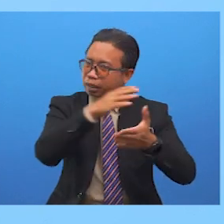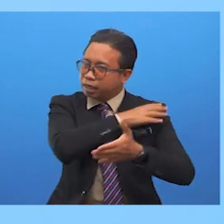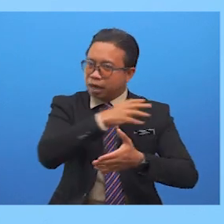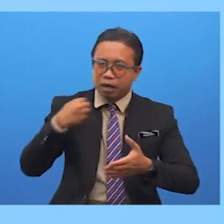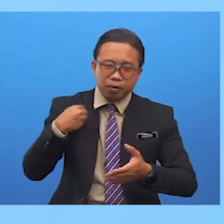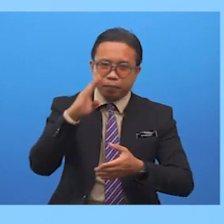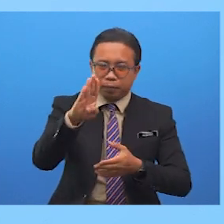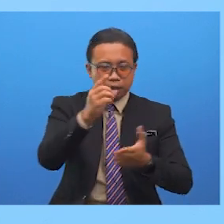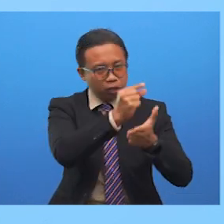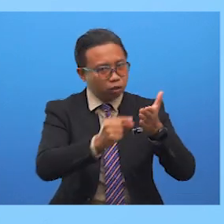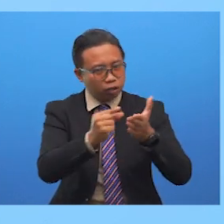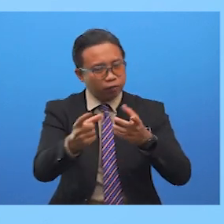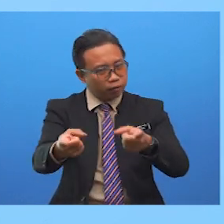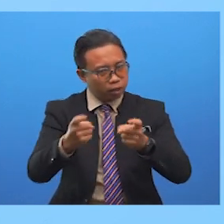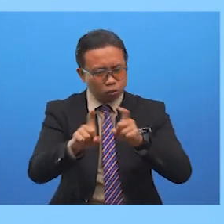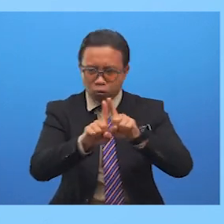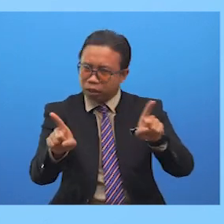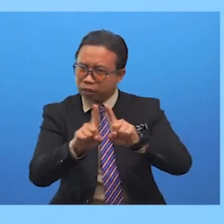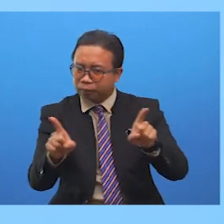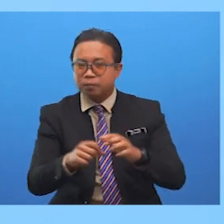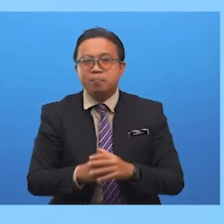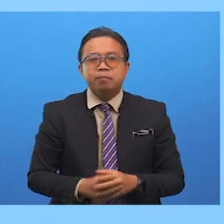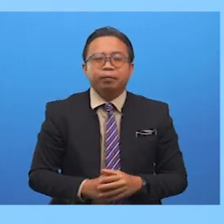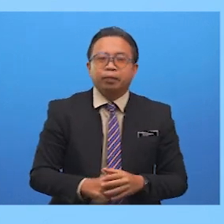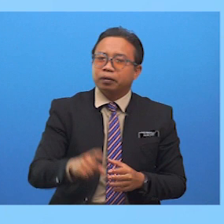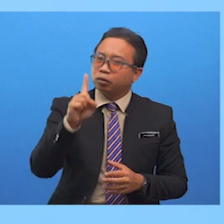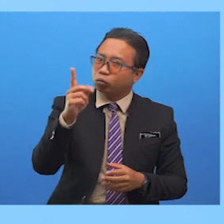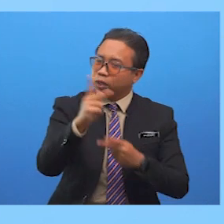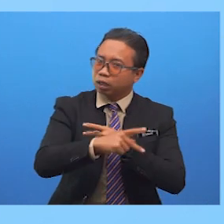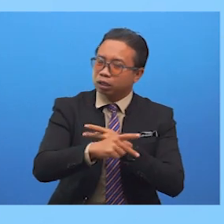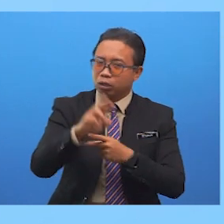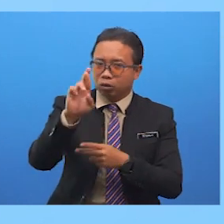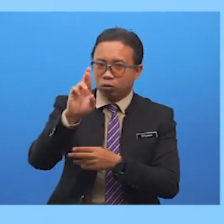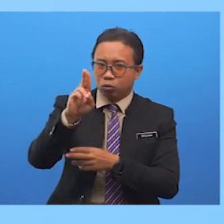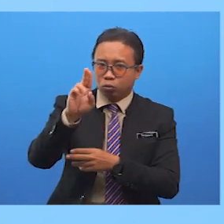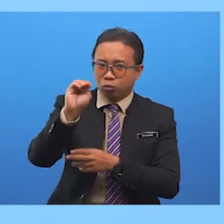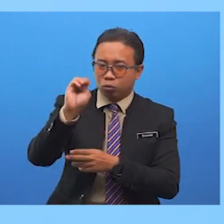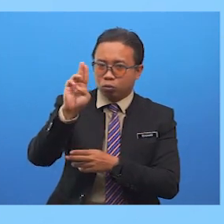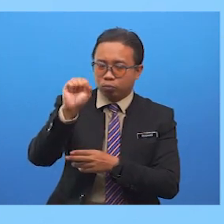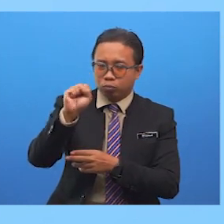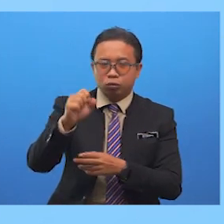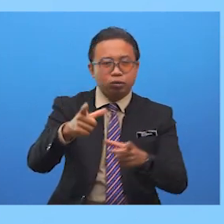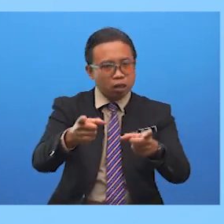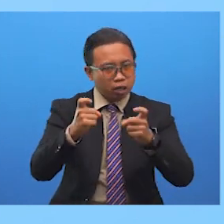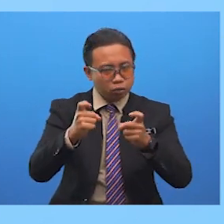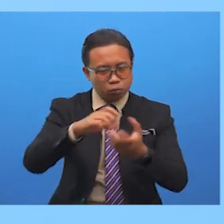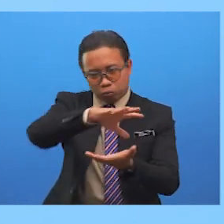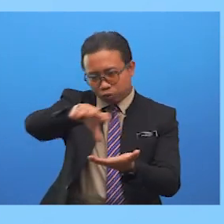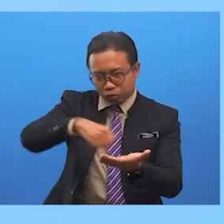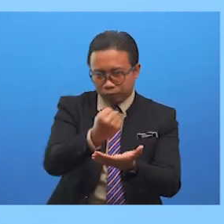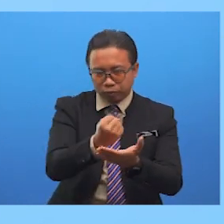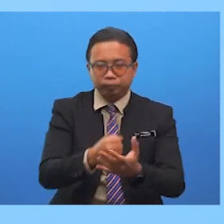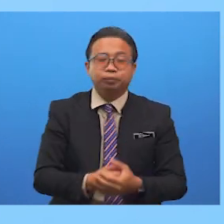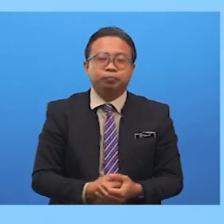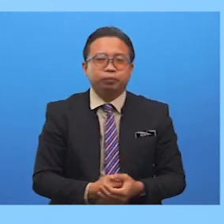bagi gravela Juan berbeza sekali lagi rumus laju pura the akan digunakan